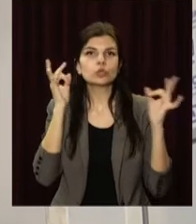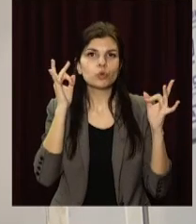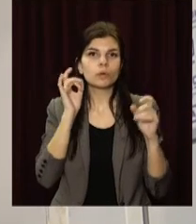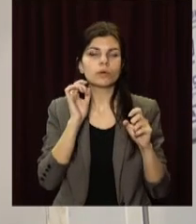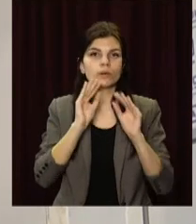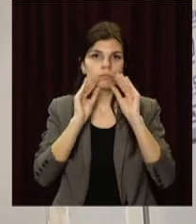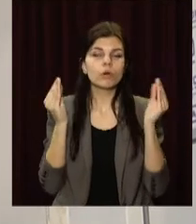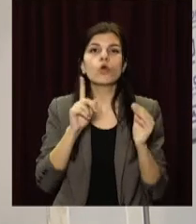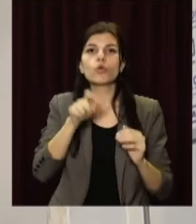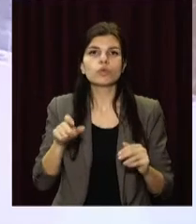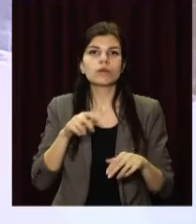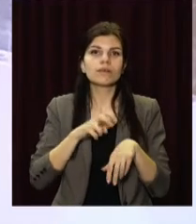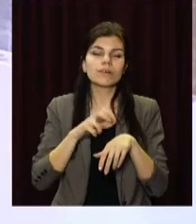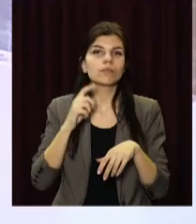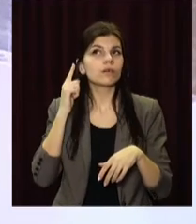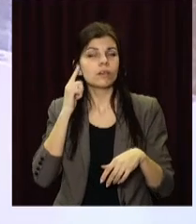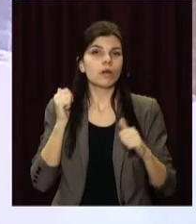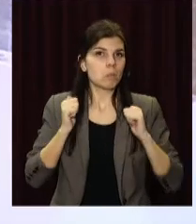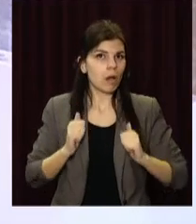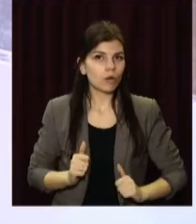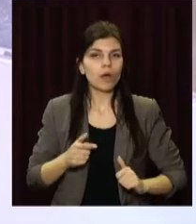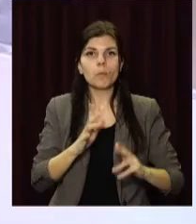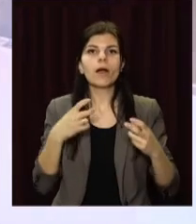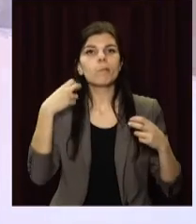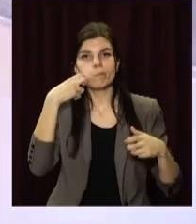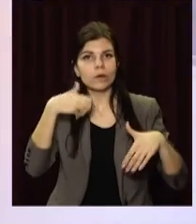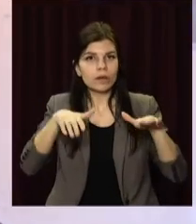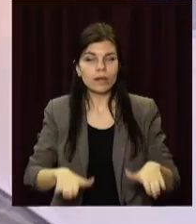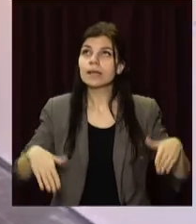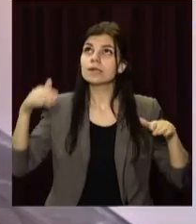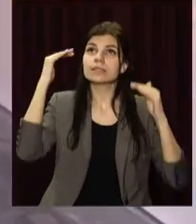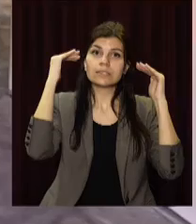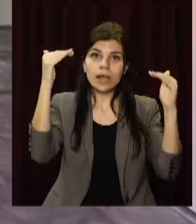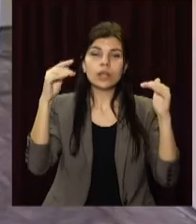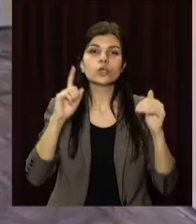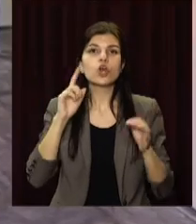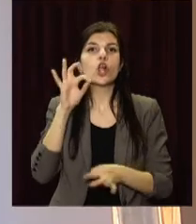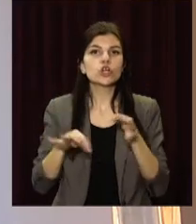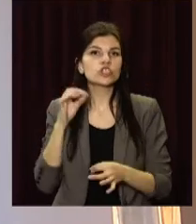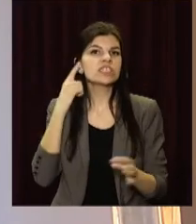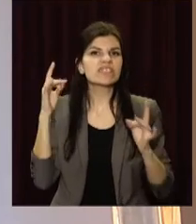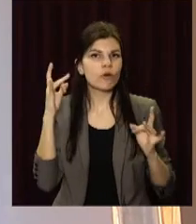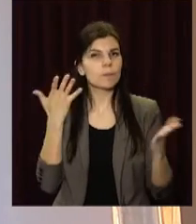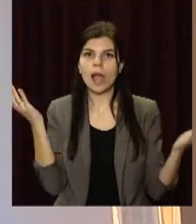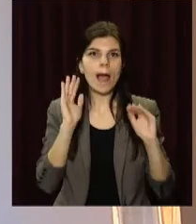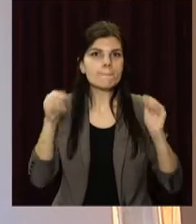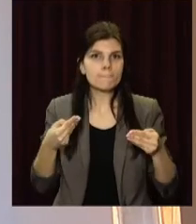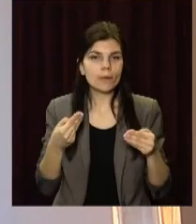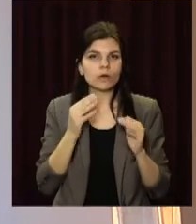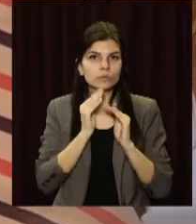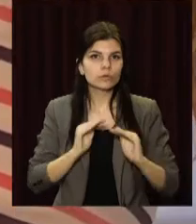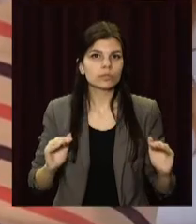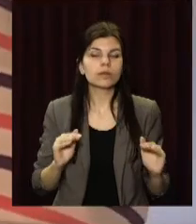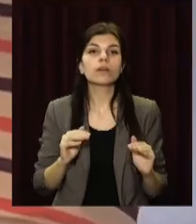пацієнта було комфортно. Там будуть спеціальні лінолеум та стеля, що поглинатимуть зайвий шум. У відділеннях